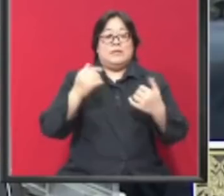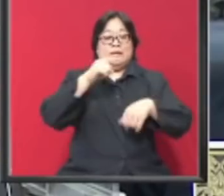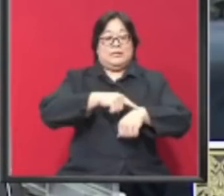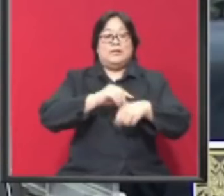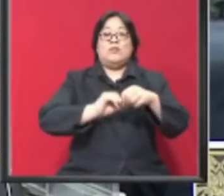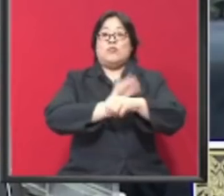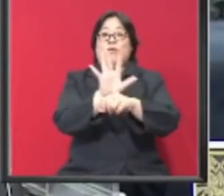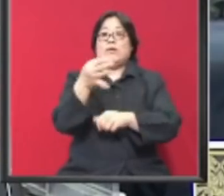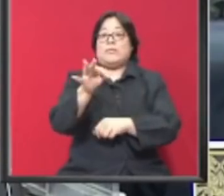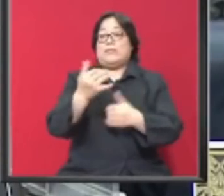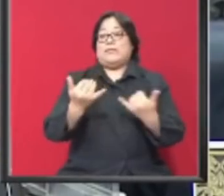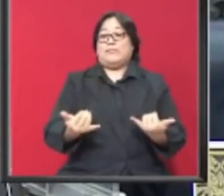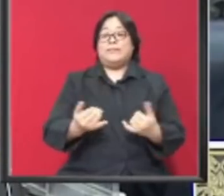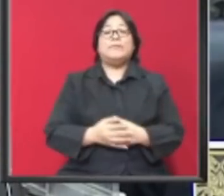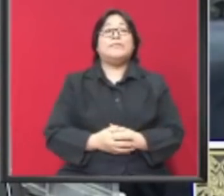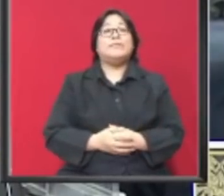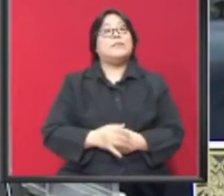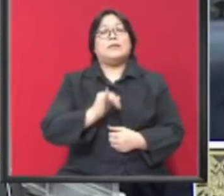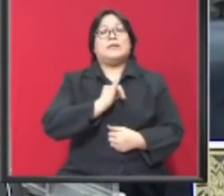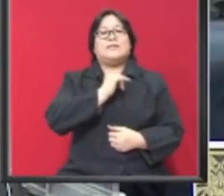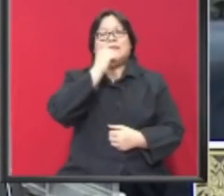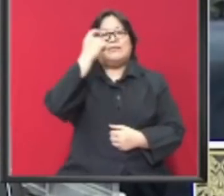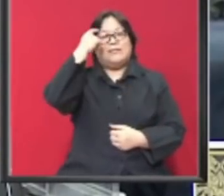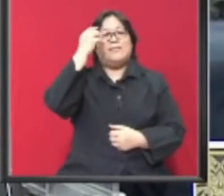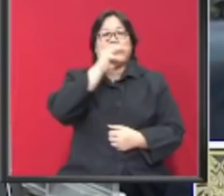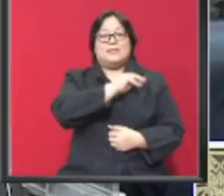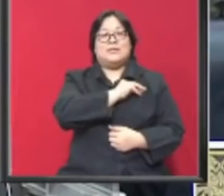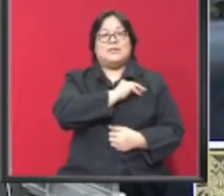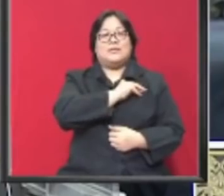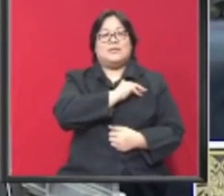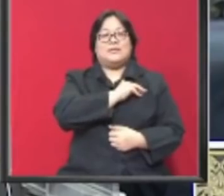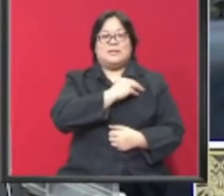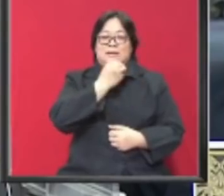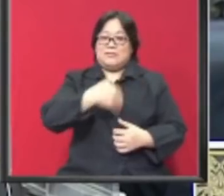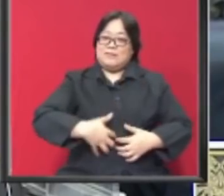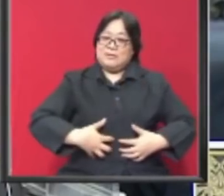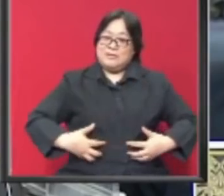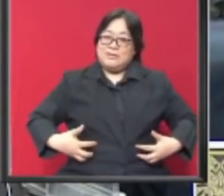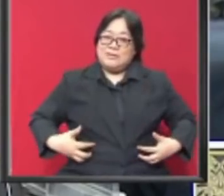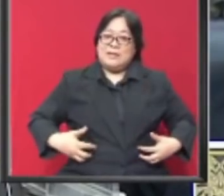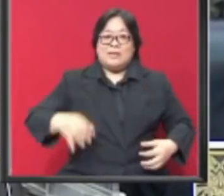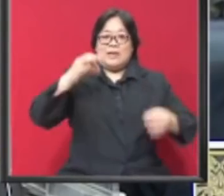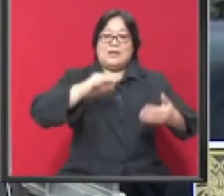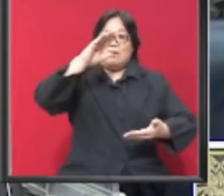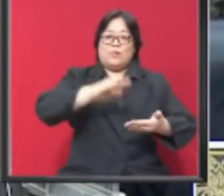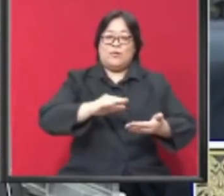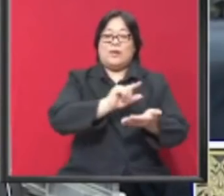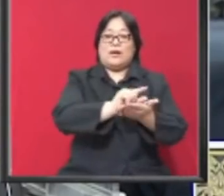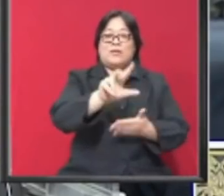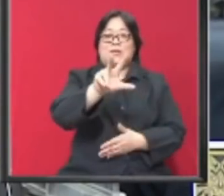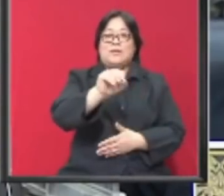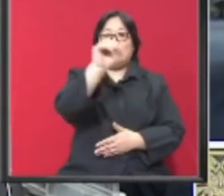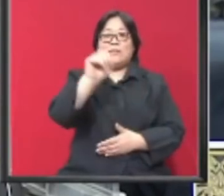qubit Hai cetak tiket menteri akan kuburan Kirana dikurangkan gaji